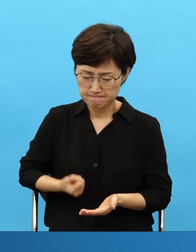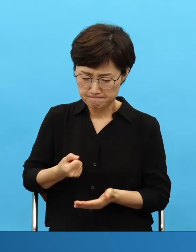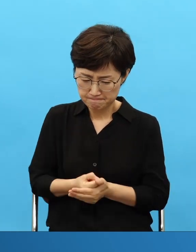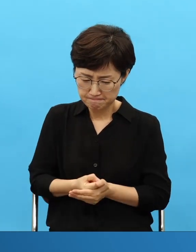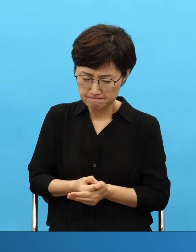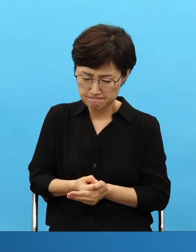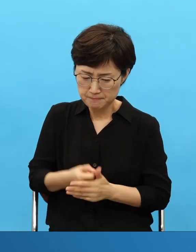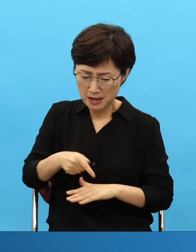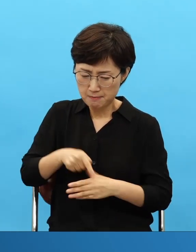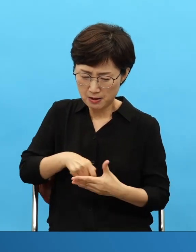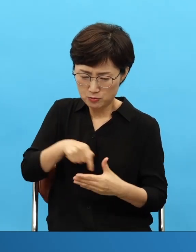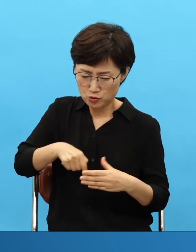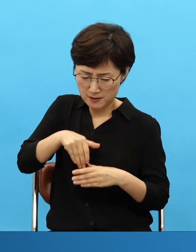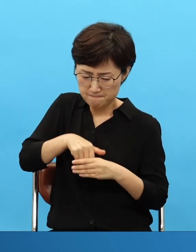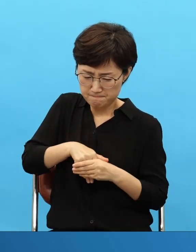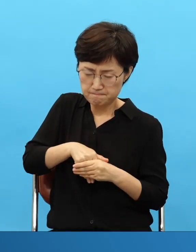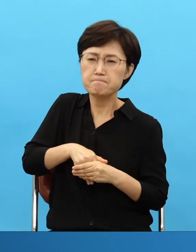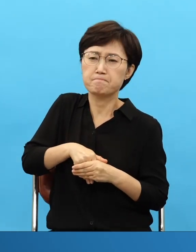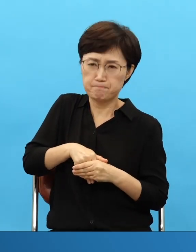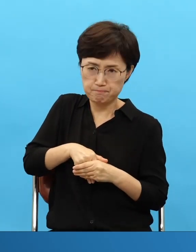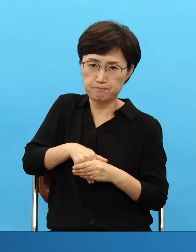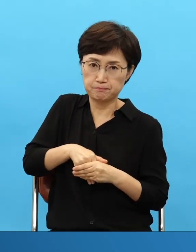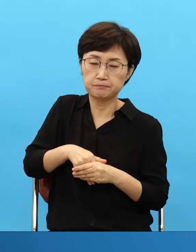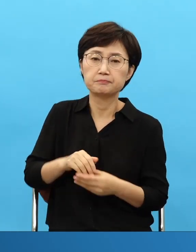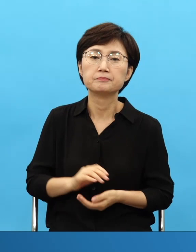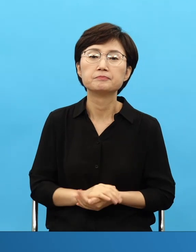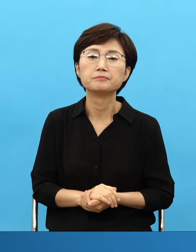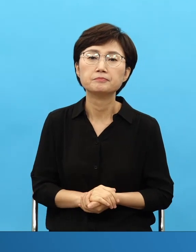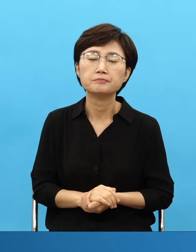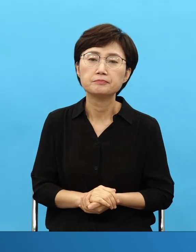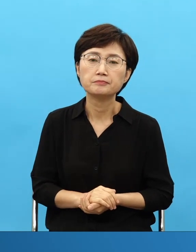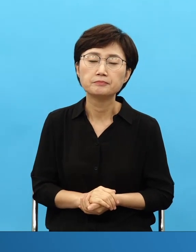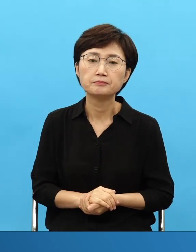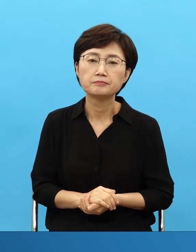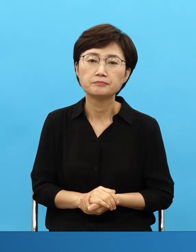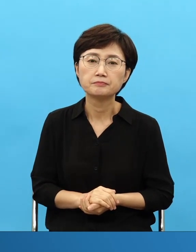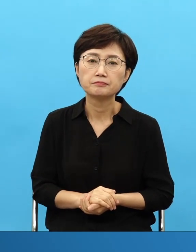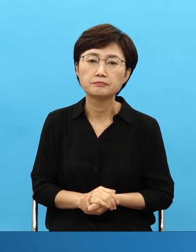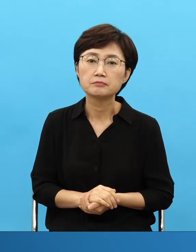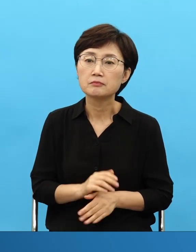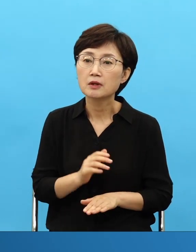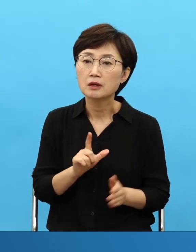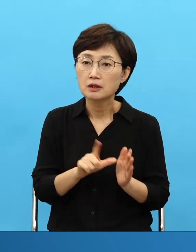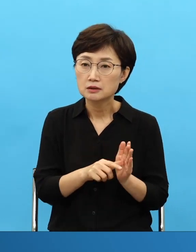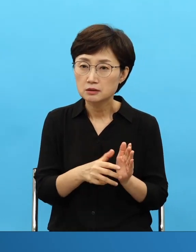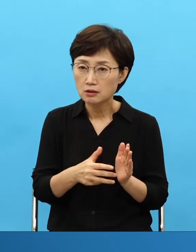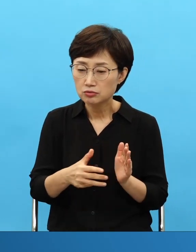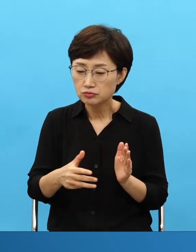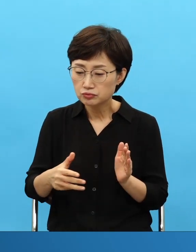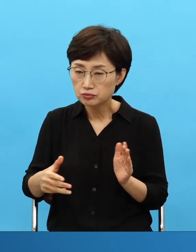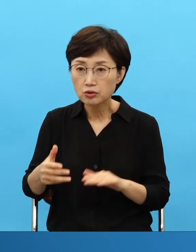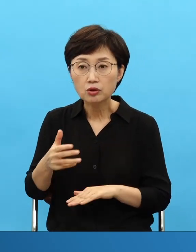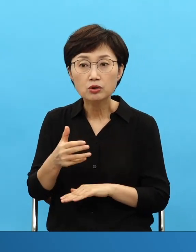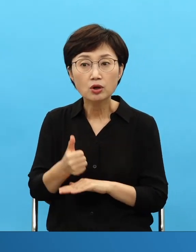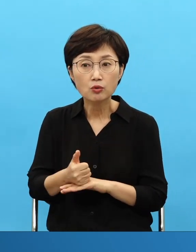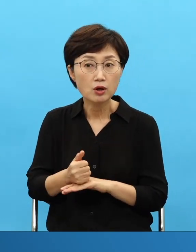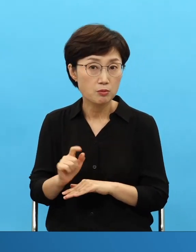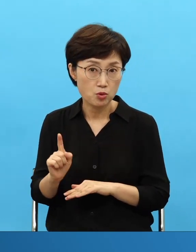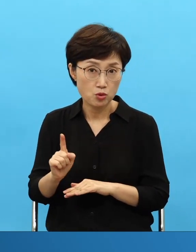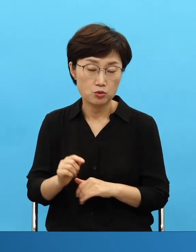마음에요 심은 겁니다. And that is what I planted in my heart. 놀랍게도요, 그 뒤로